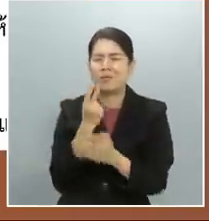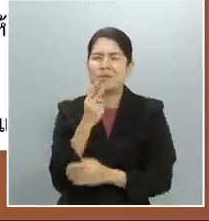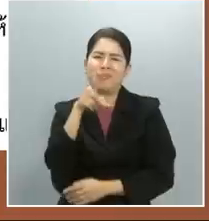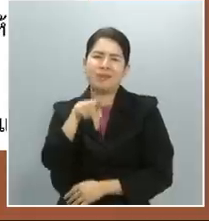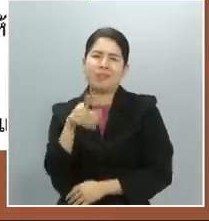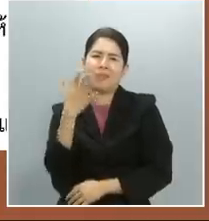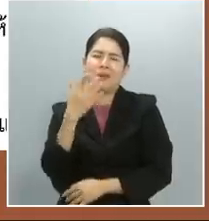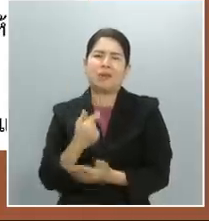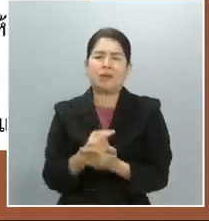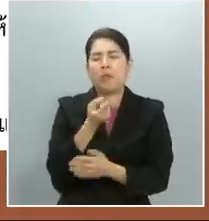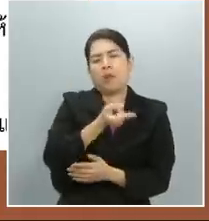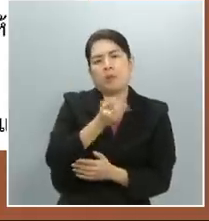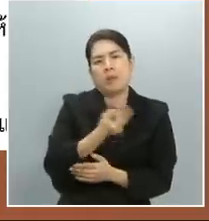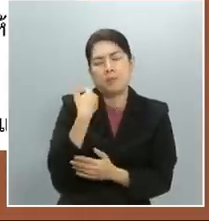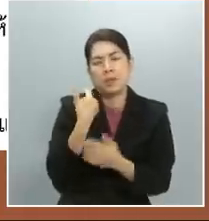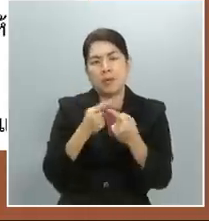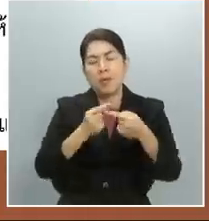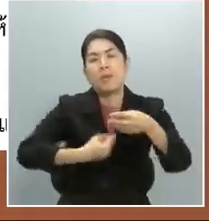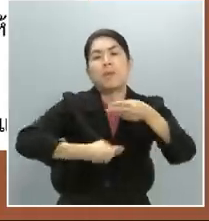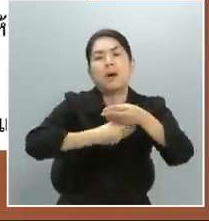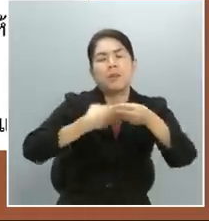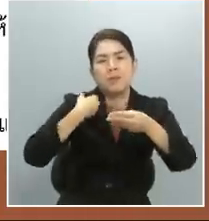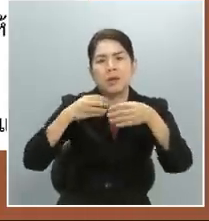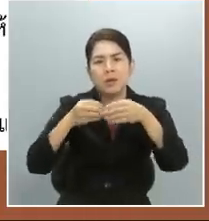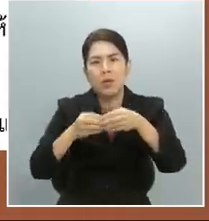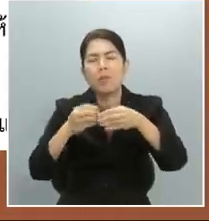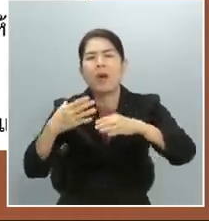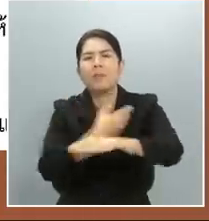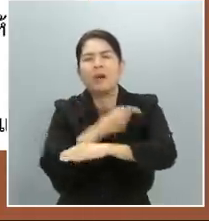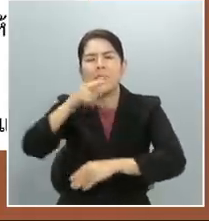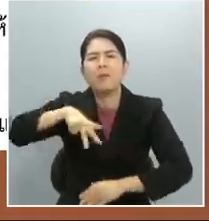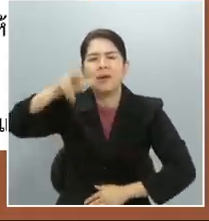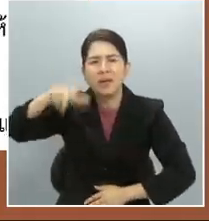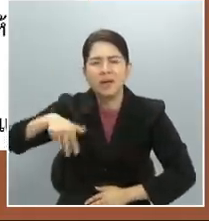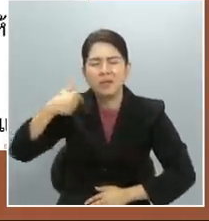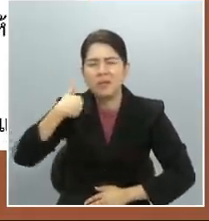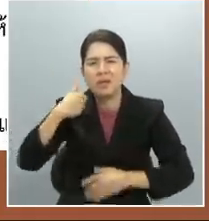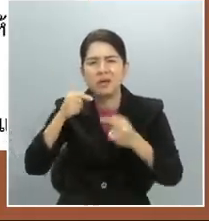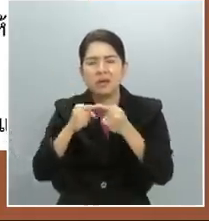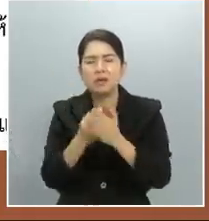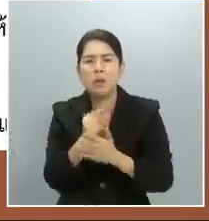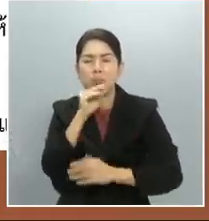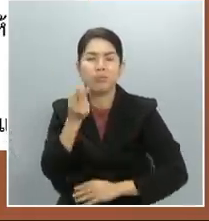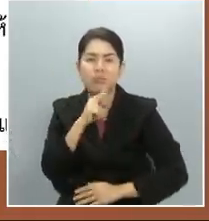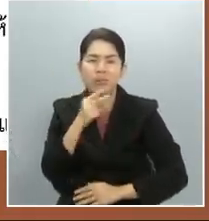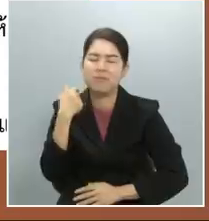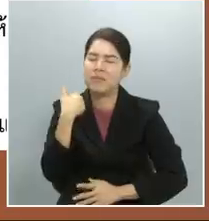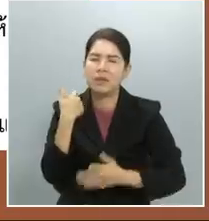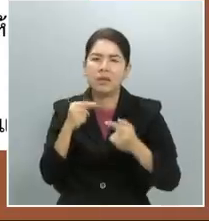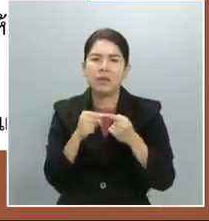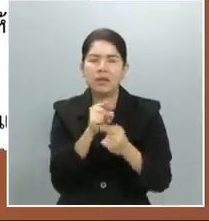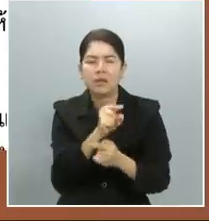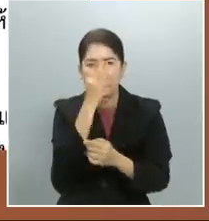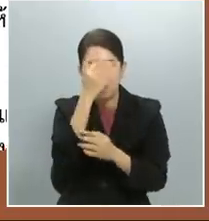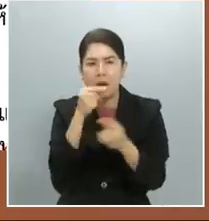เพิ่มเติมเพียงแค่มีพรรคการเมืองอีกพรรคหนึ่งยอมระบาดสัตว์ทรยศหักหลังประชาชนยอมศิโรราบไป